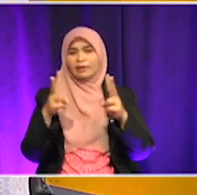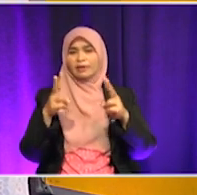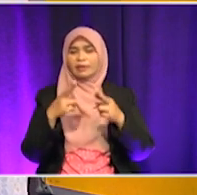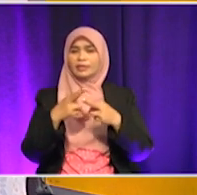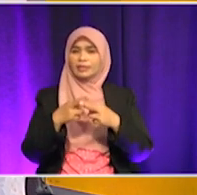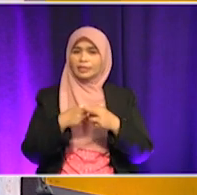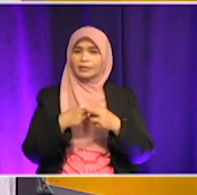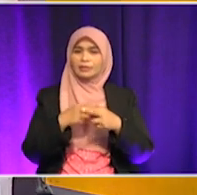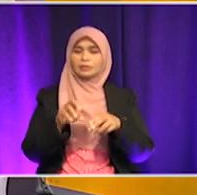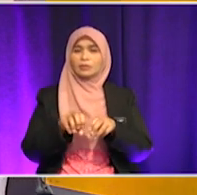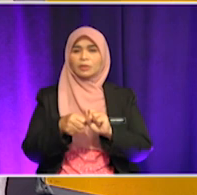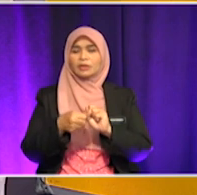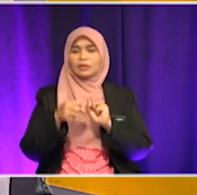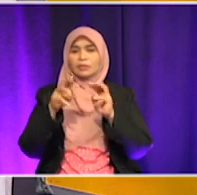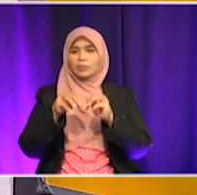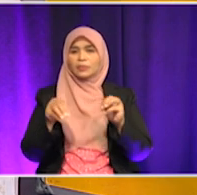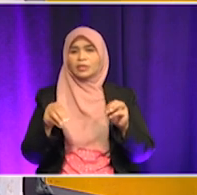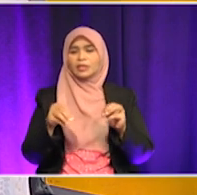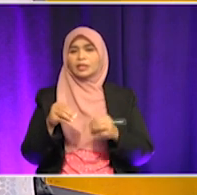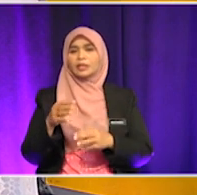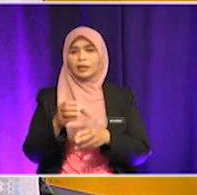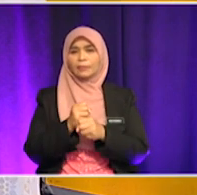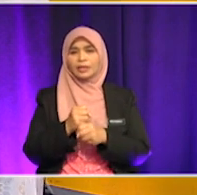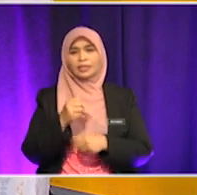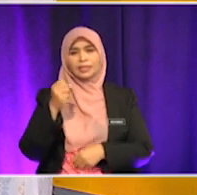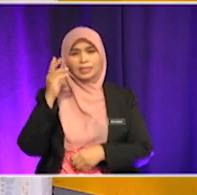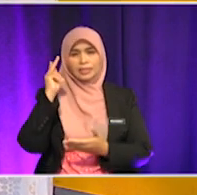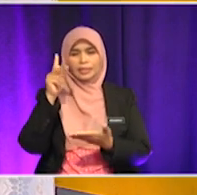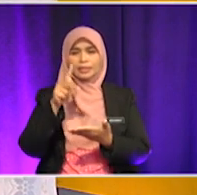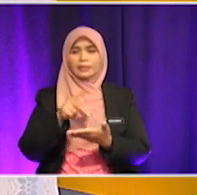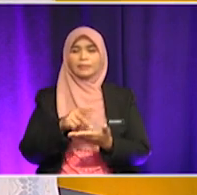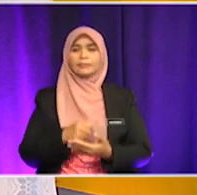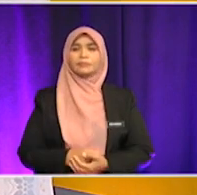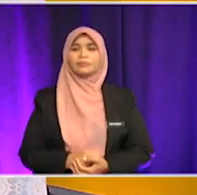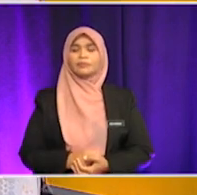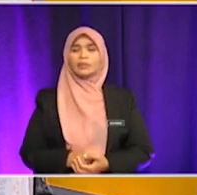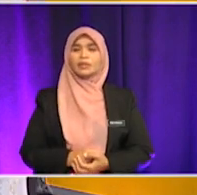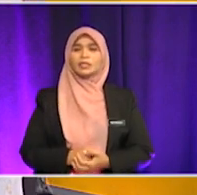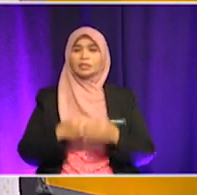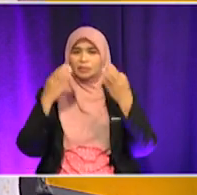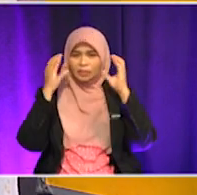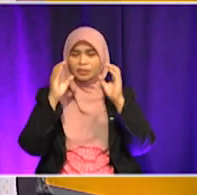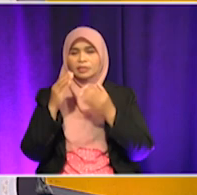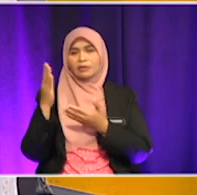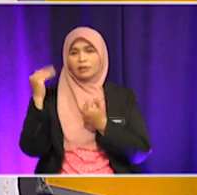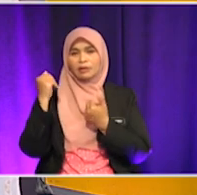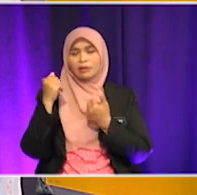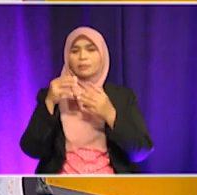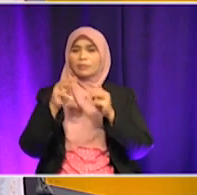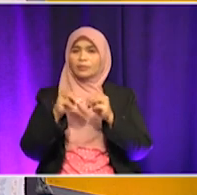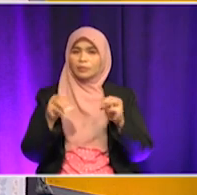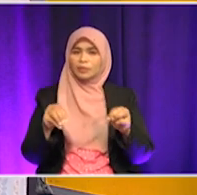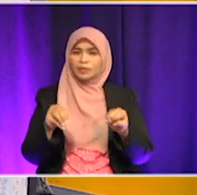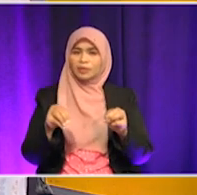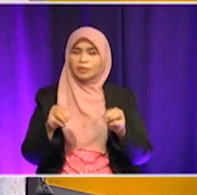dapat mengenali apa yang dikatakan sebagai rumus algebra. Baik. Okey, baiklah. Cikgu harap murid-murid semua dapat nampak di kaca